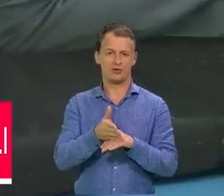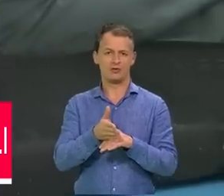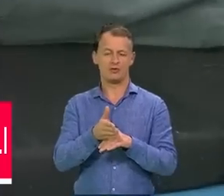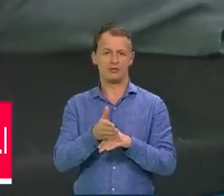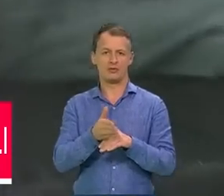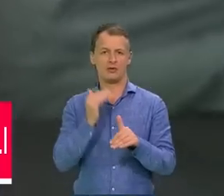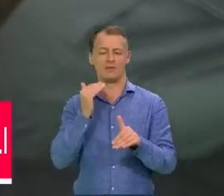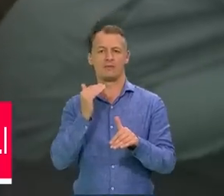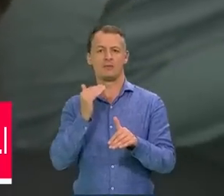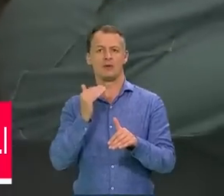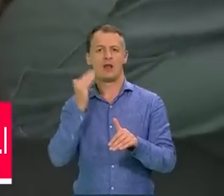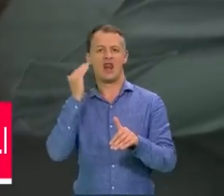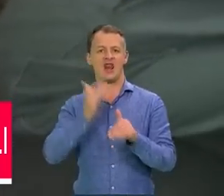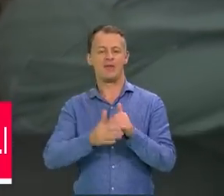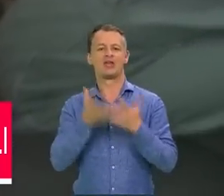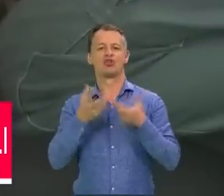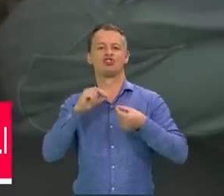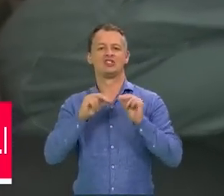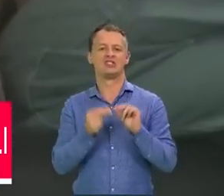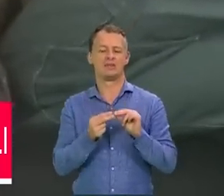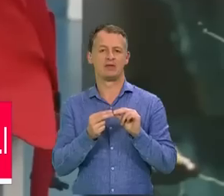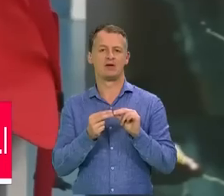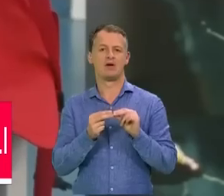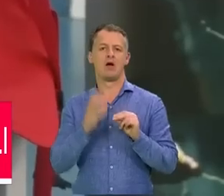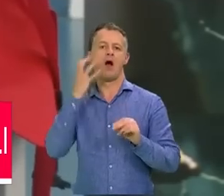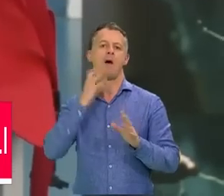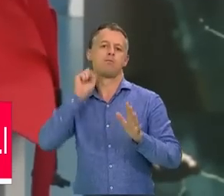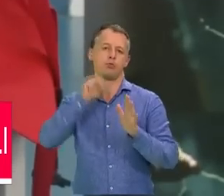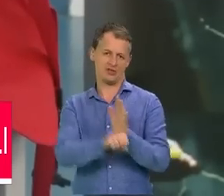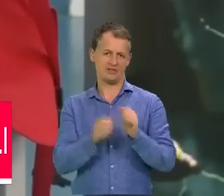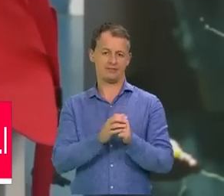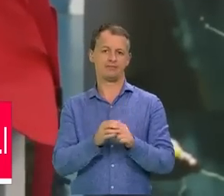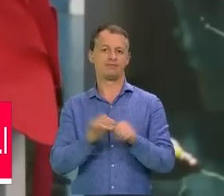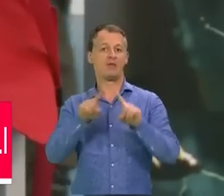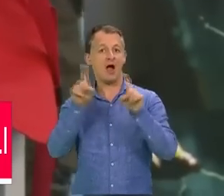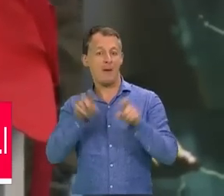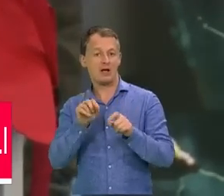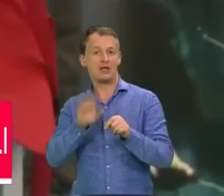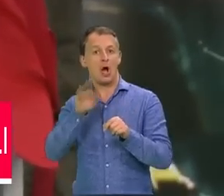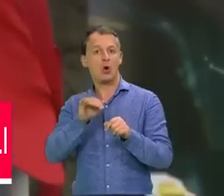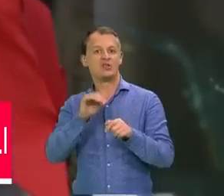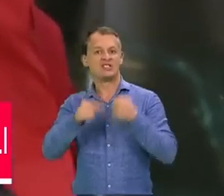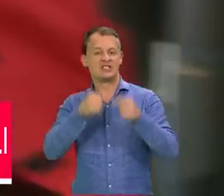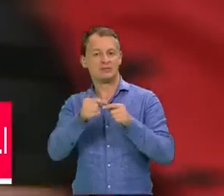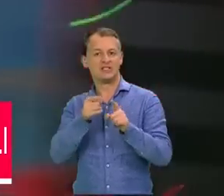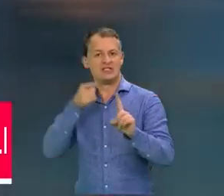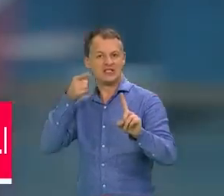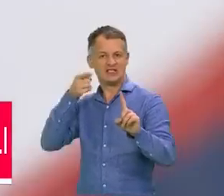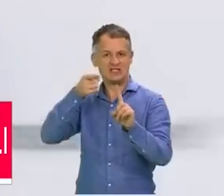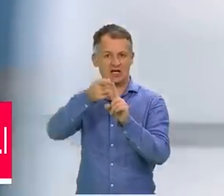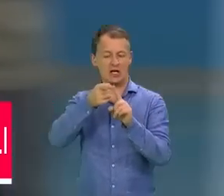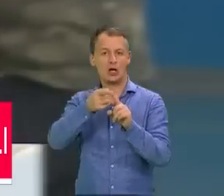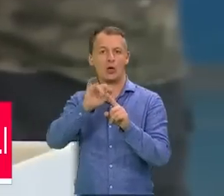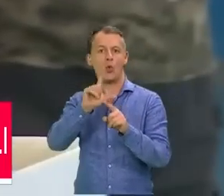limita ceea ce înseamnă abuz. Aparatele au un sistem de țintire cu laser și sunt prevăzute și cu